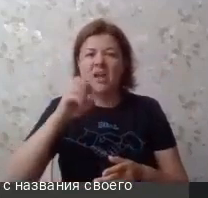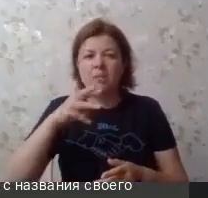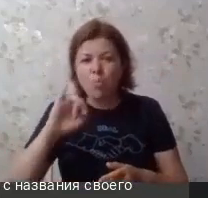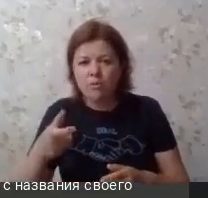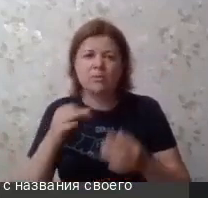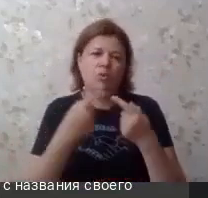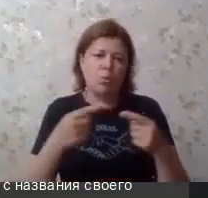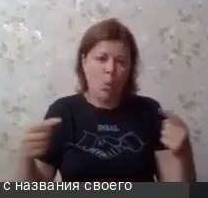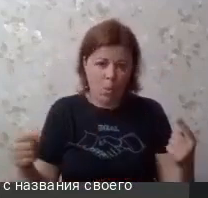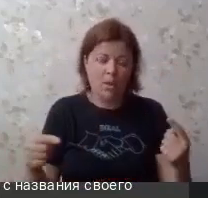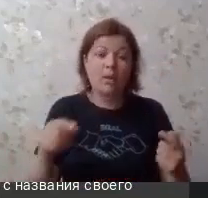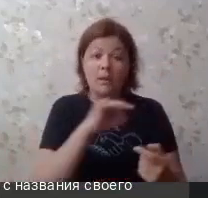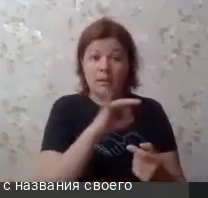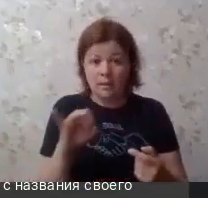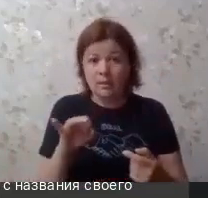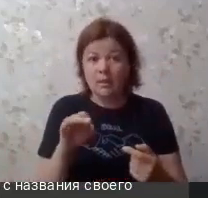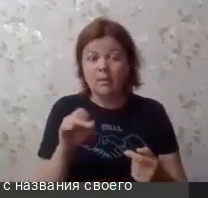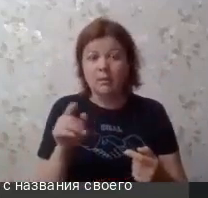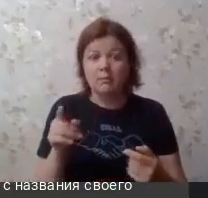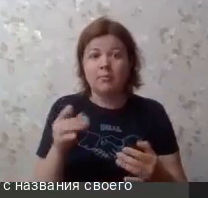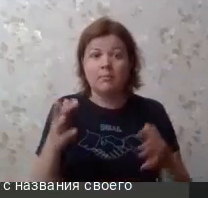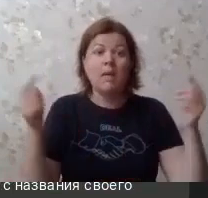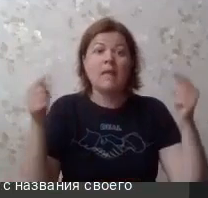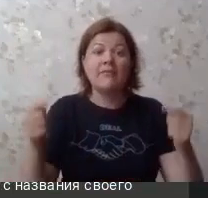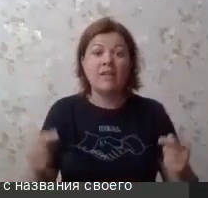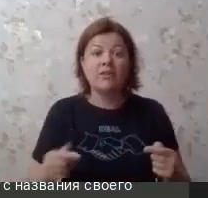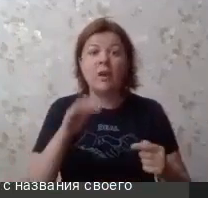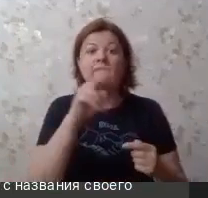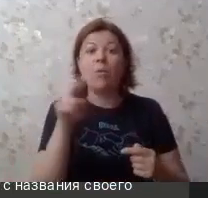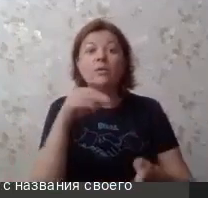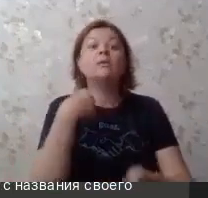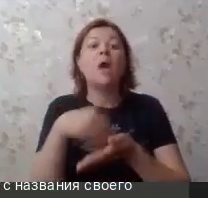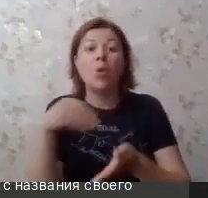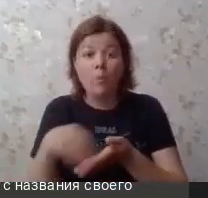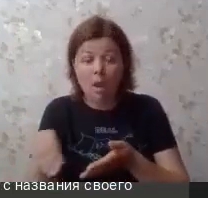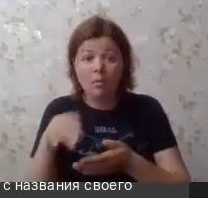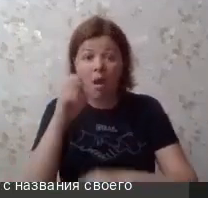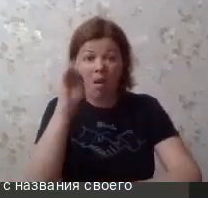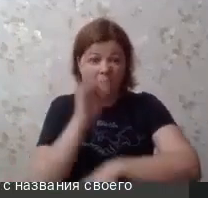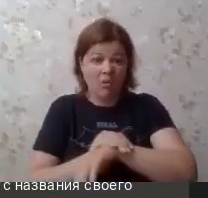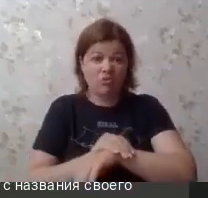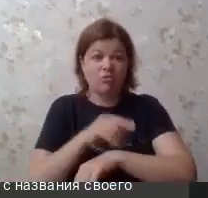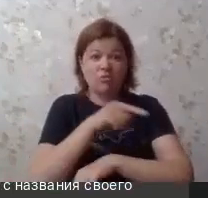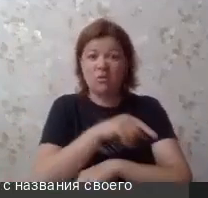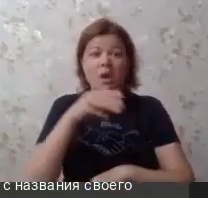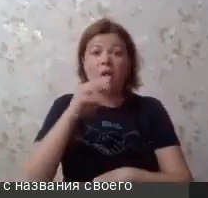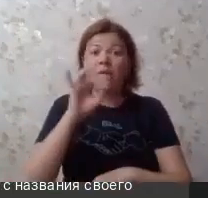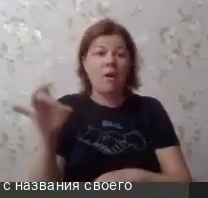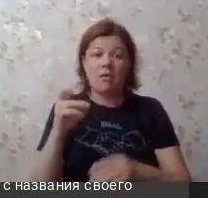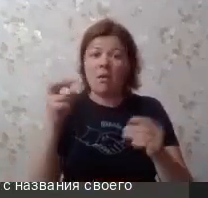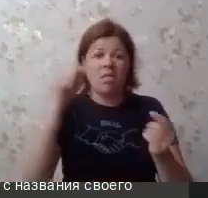И, соответственно, фонд их закупает, а на самом деле они не соответствуют тому, что